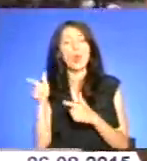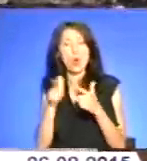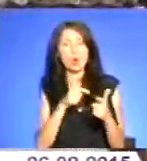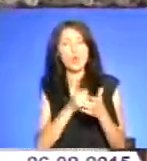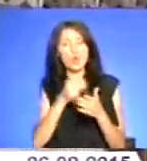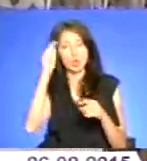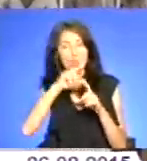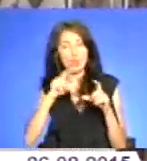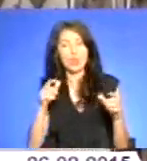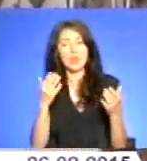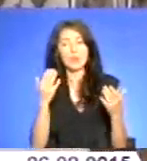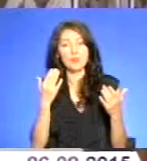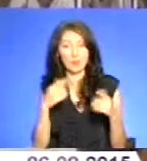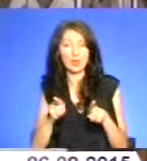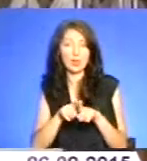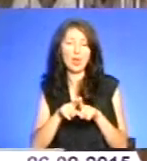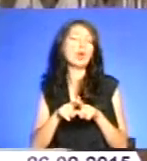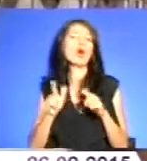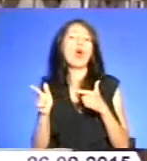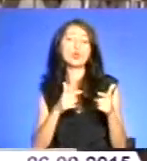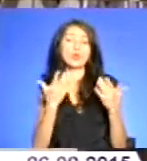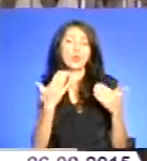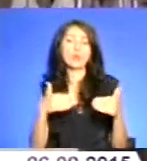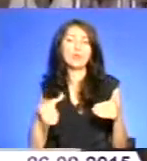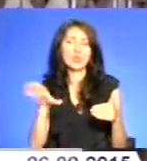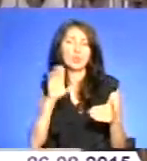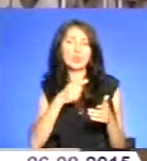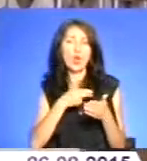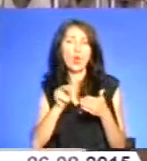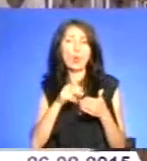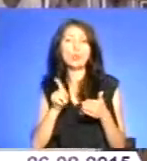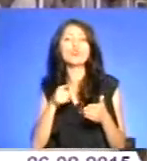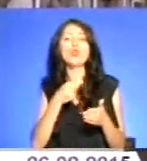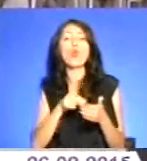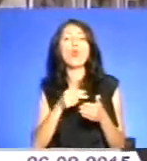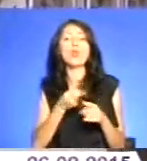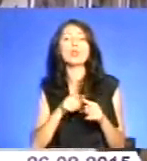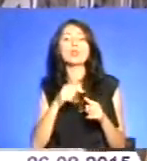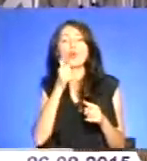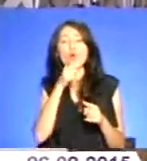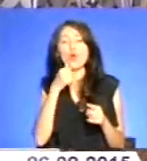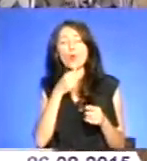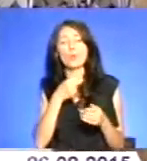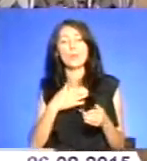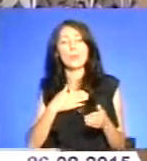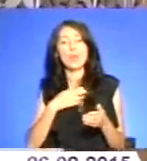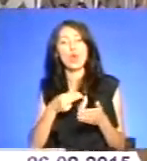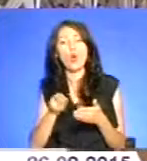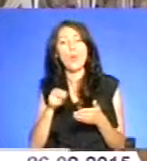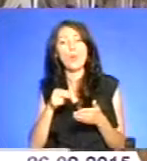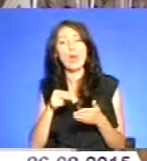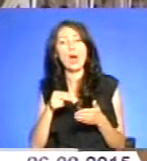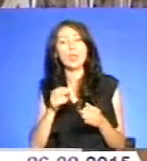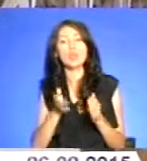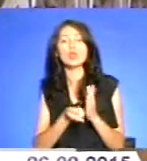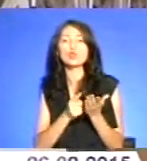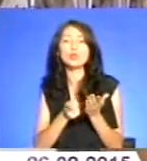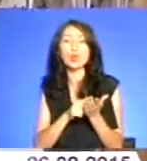Ну так, ми вже майже з батьками все купили. Що саме ти купувала цього? Ми купували